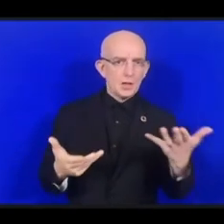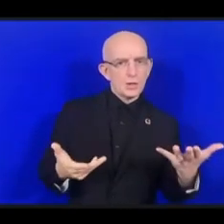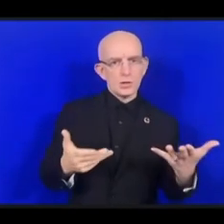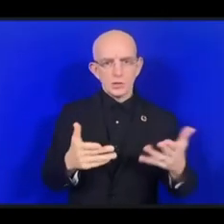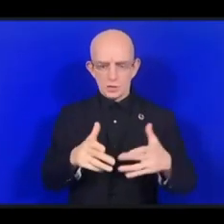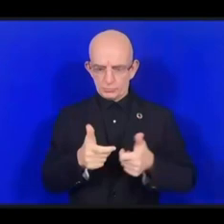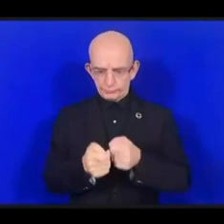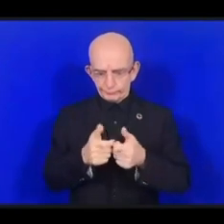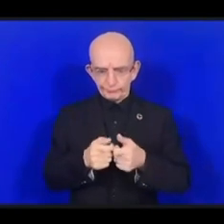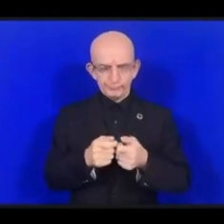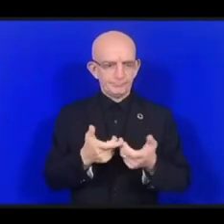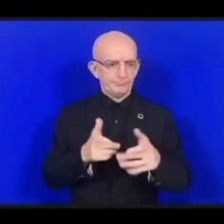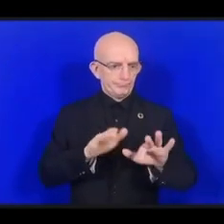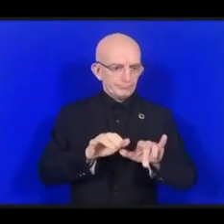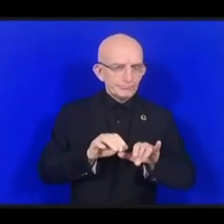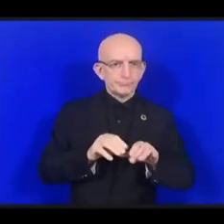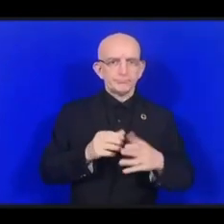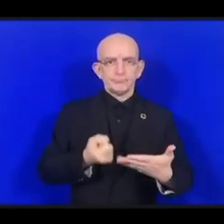的